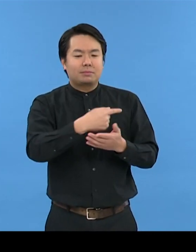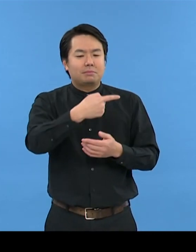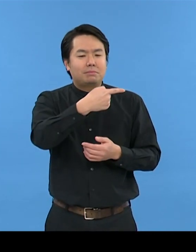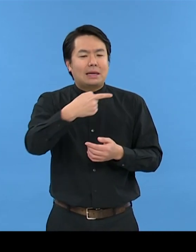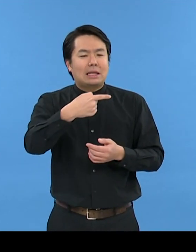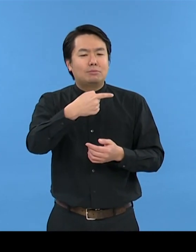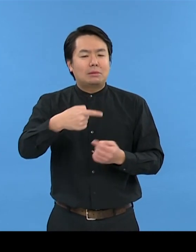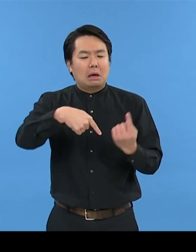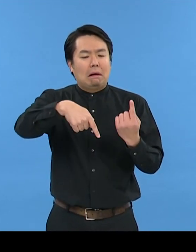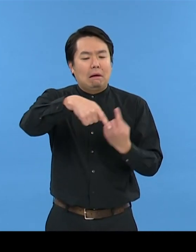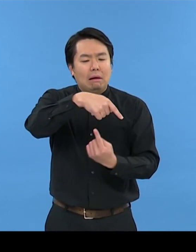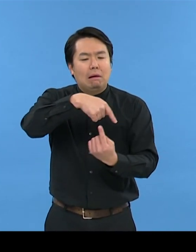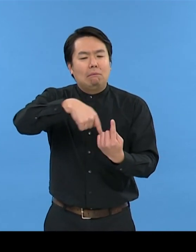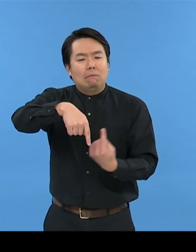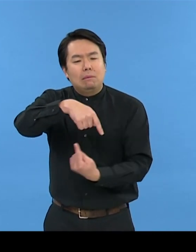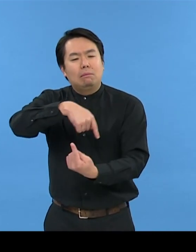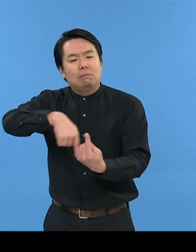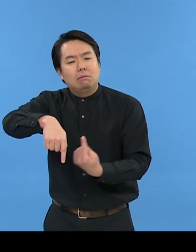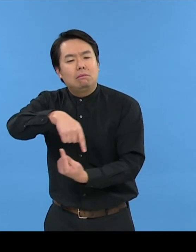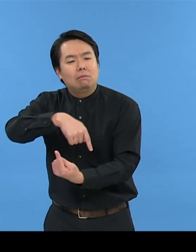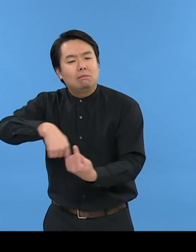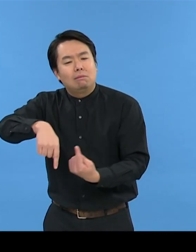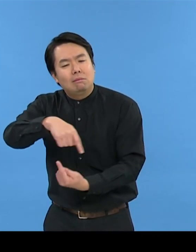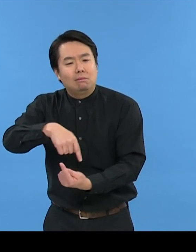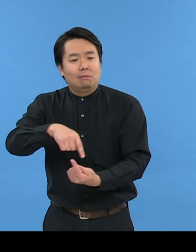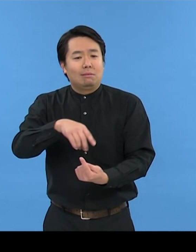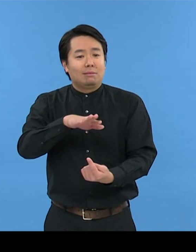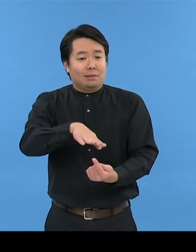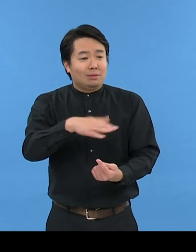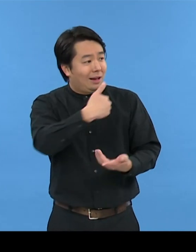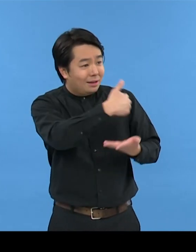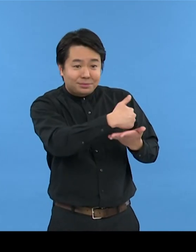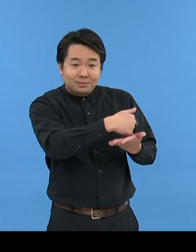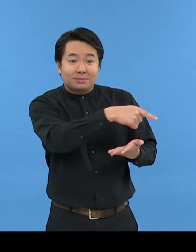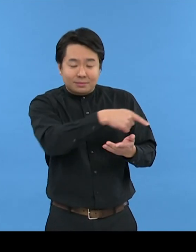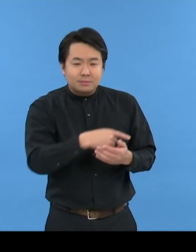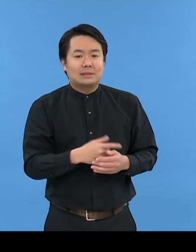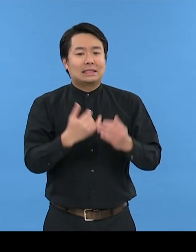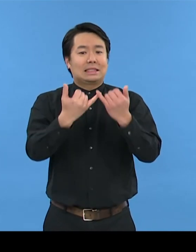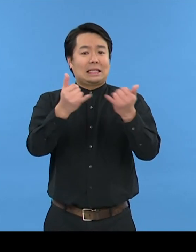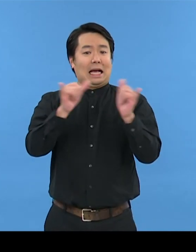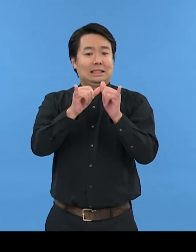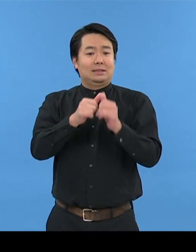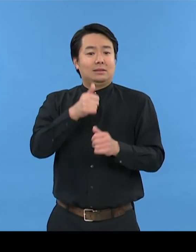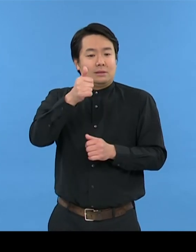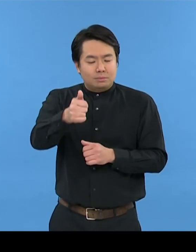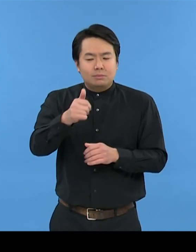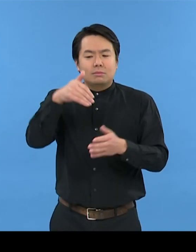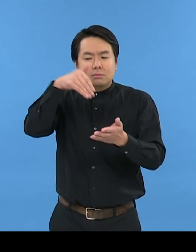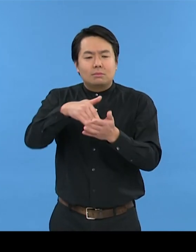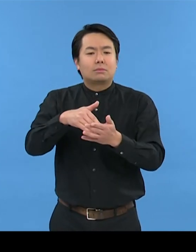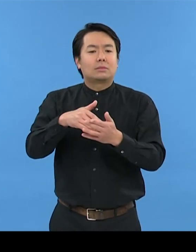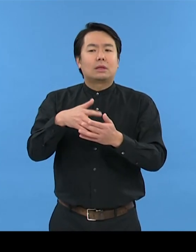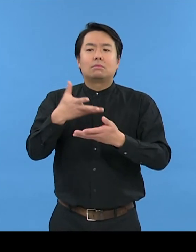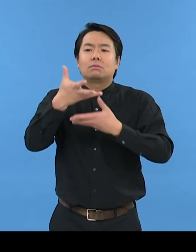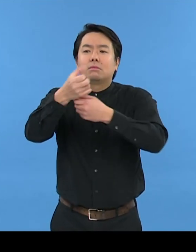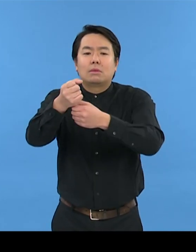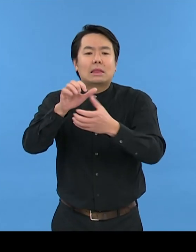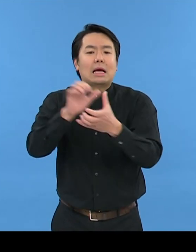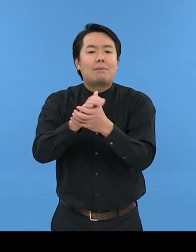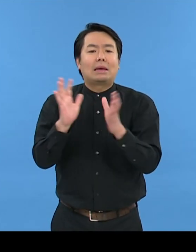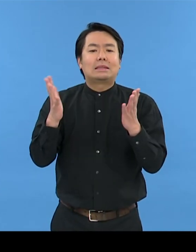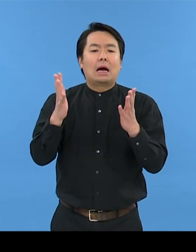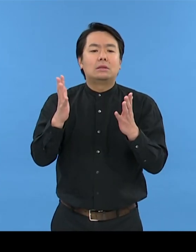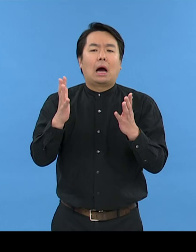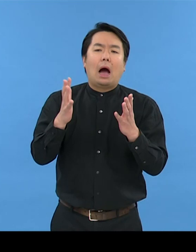矢澤さんの方で矢澤先生の方でお話しされていた負のサイクルでこれはまあ社会から社会に出